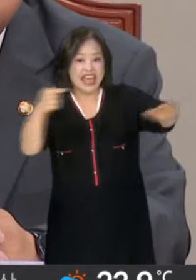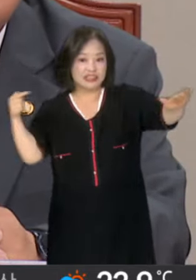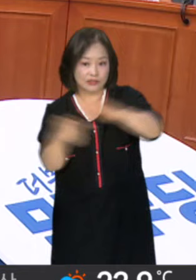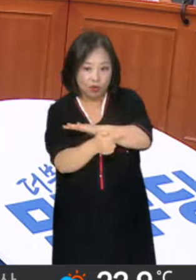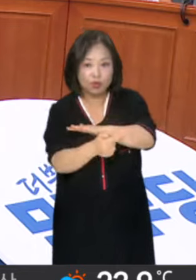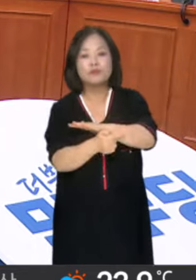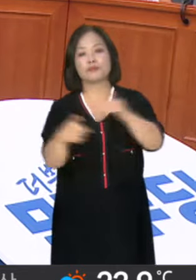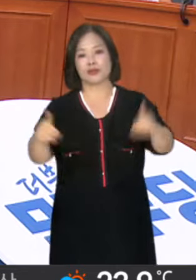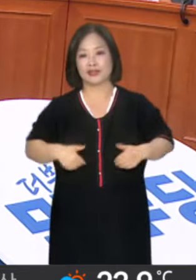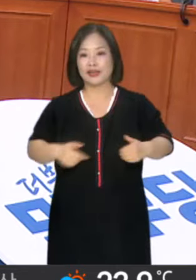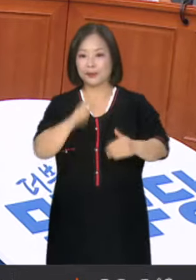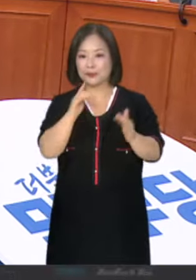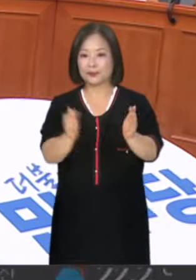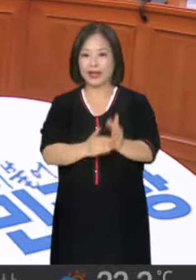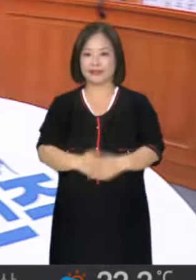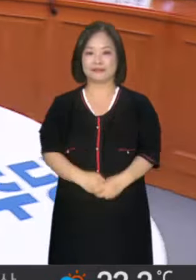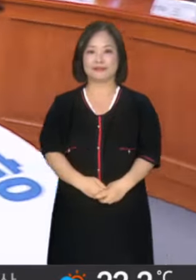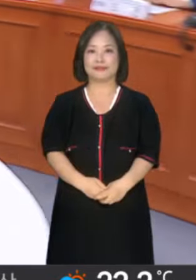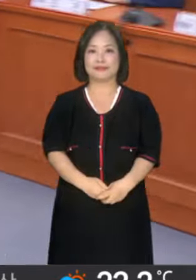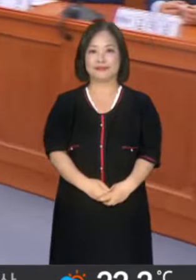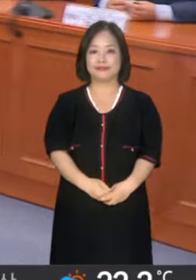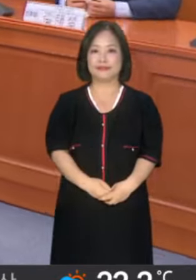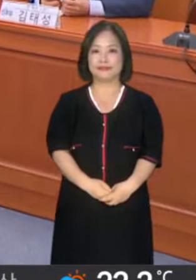검토해야 한다고 촉구했습니다